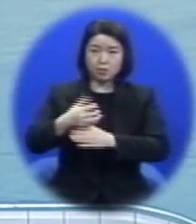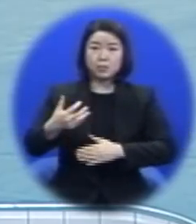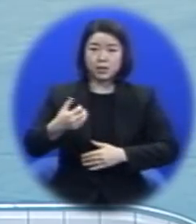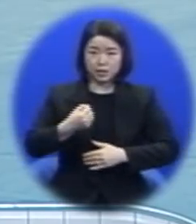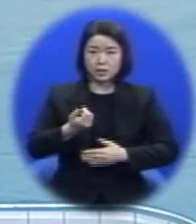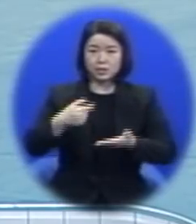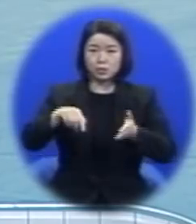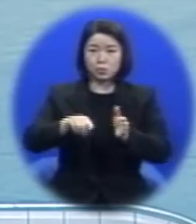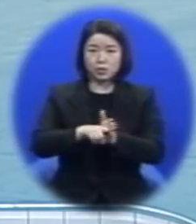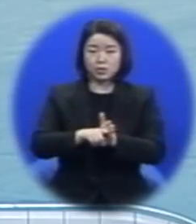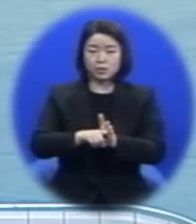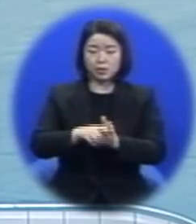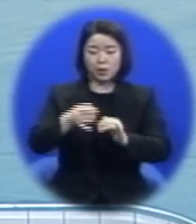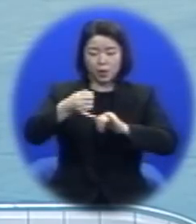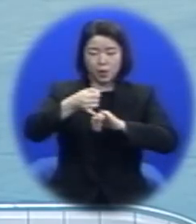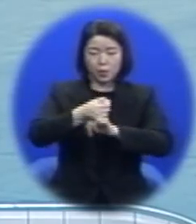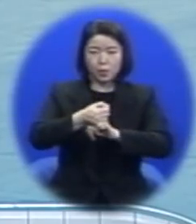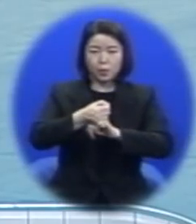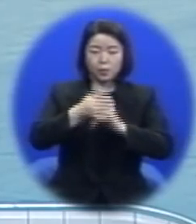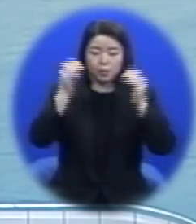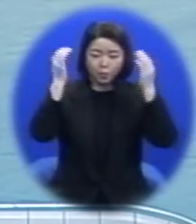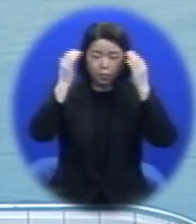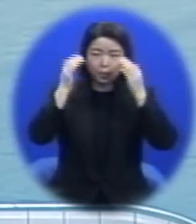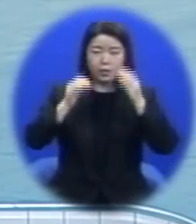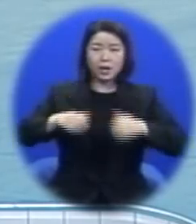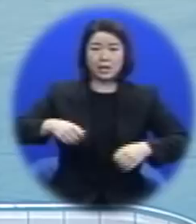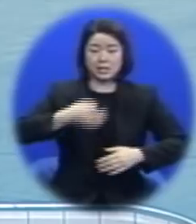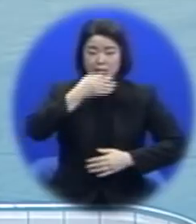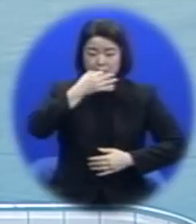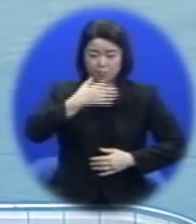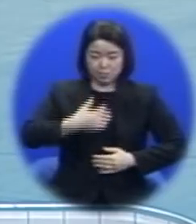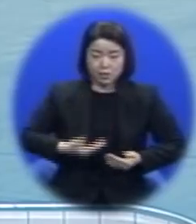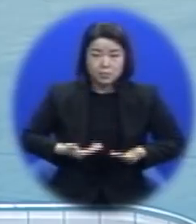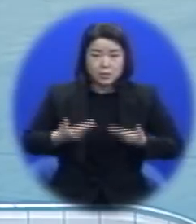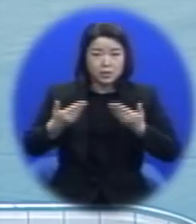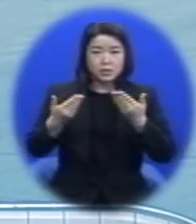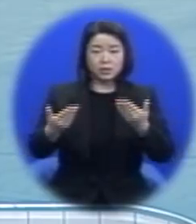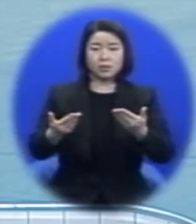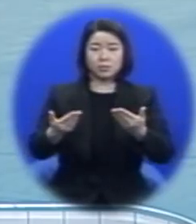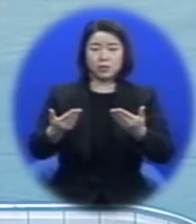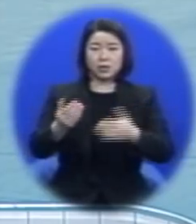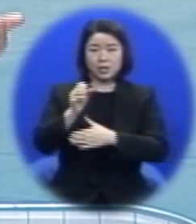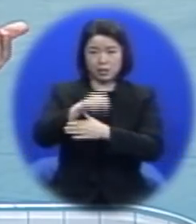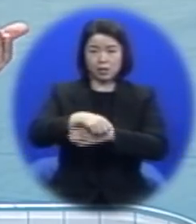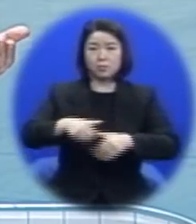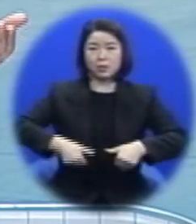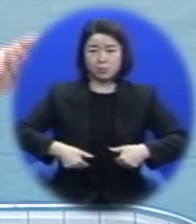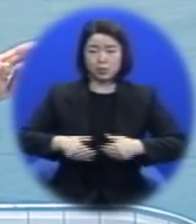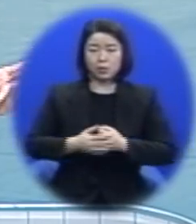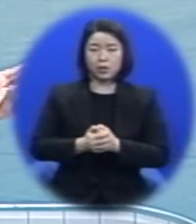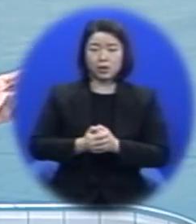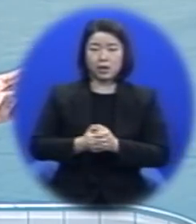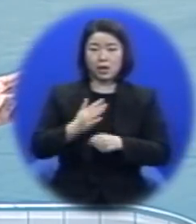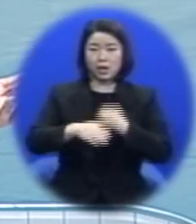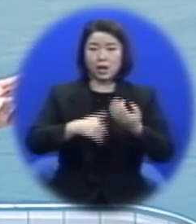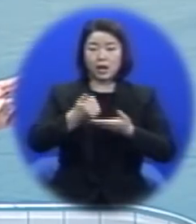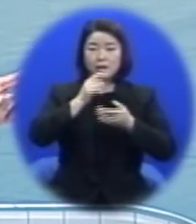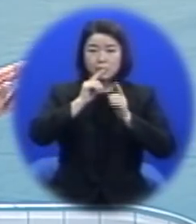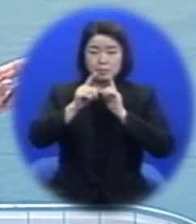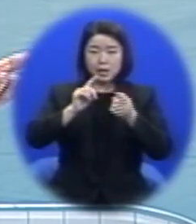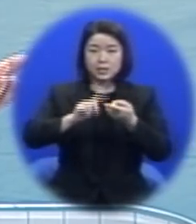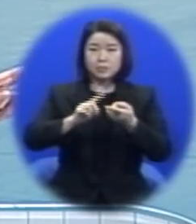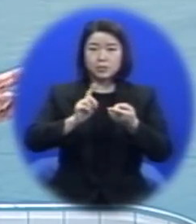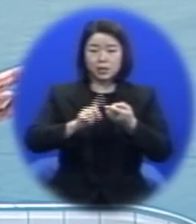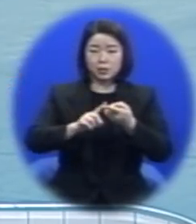고난의 희생이 필요합니다. 하나님은 여러분들이 하나님의 말씀대로 살고 믿음을 지키고 사는